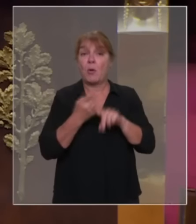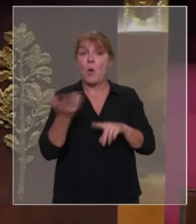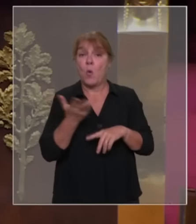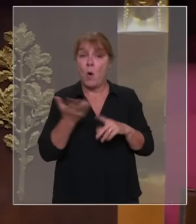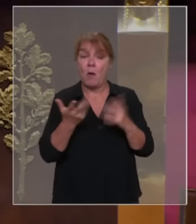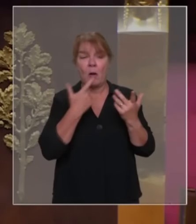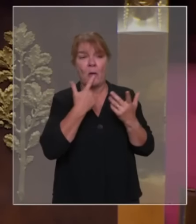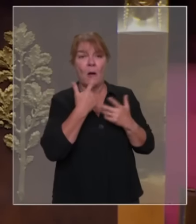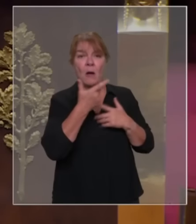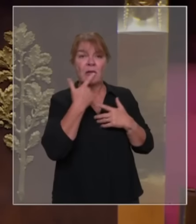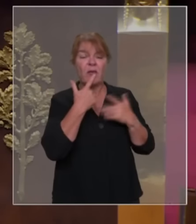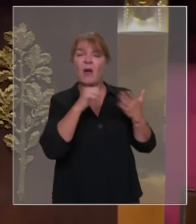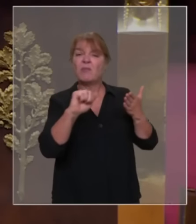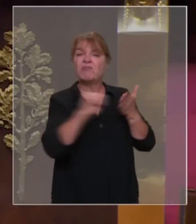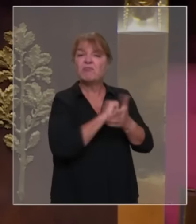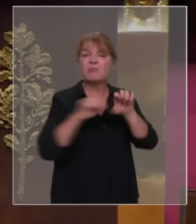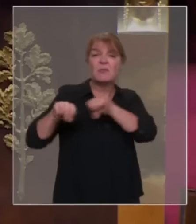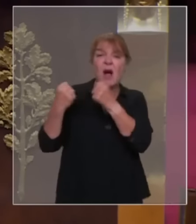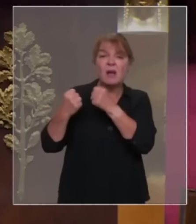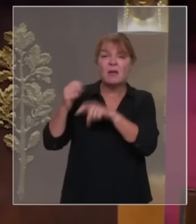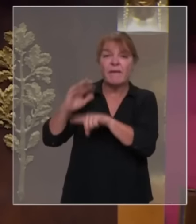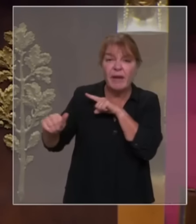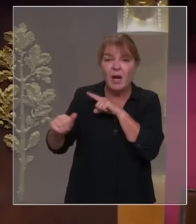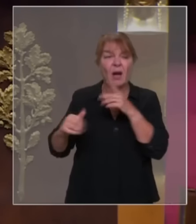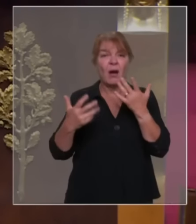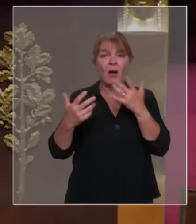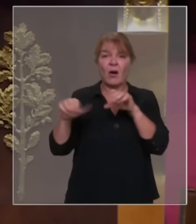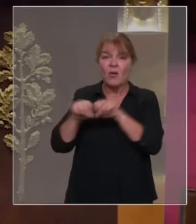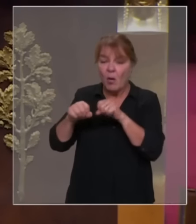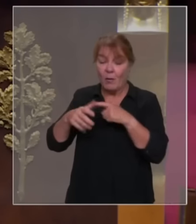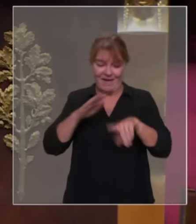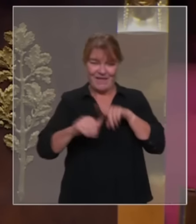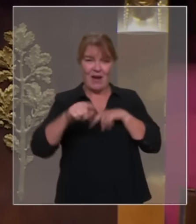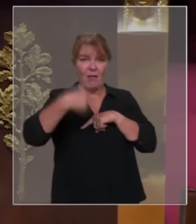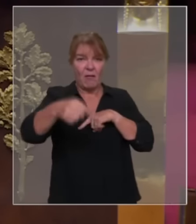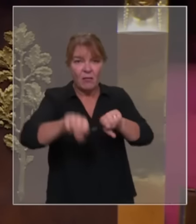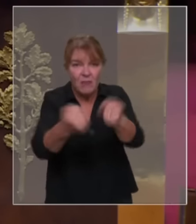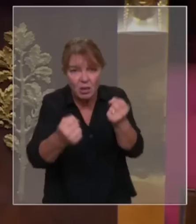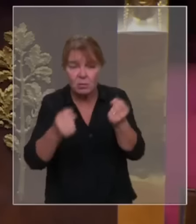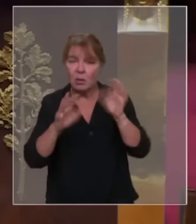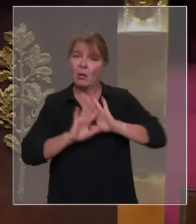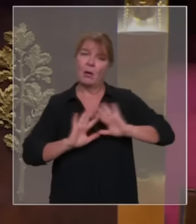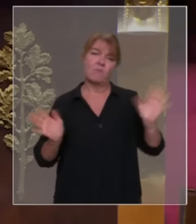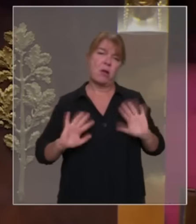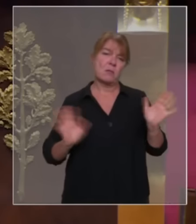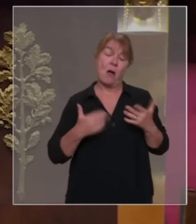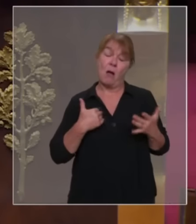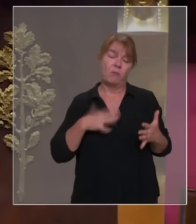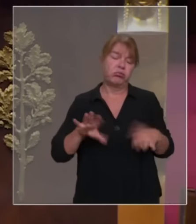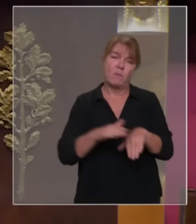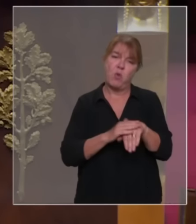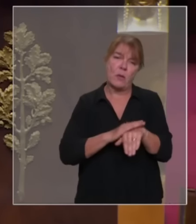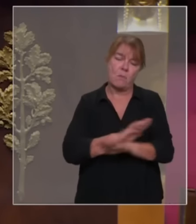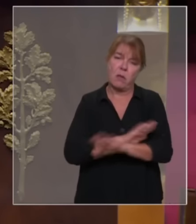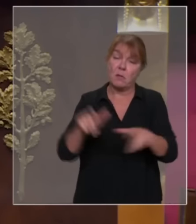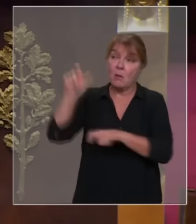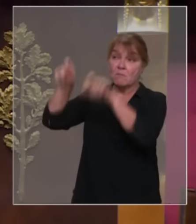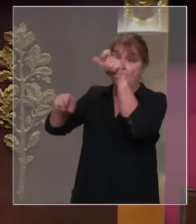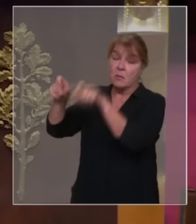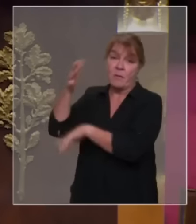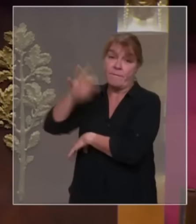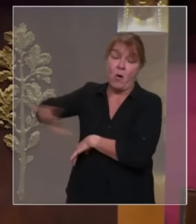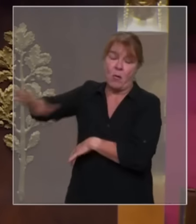Défaire ce que les autres ont fait, faire ce que les autres déferont, voilà bien le type de politique dont les électeurs, dont